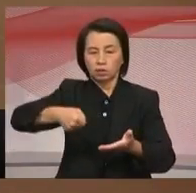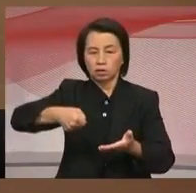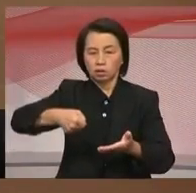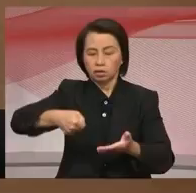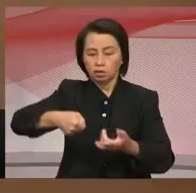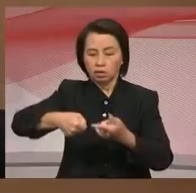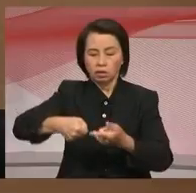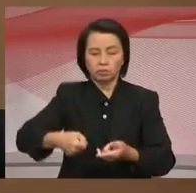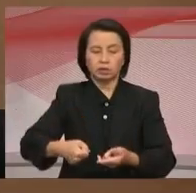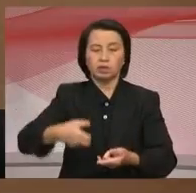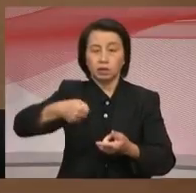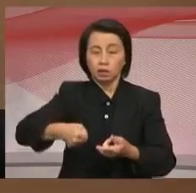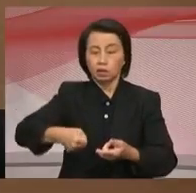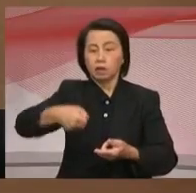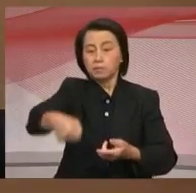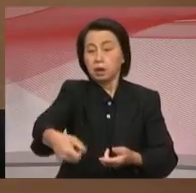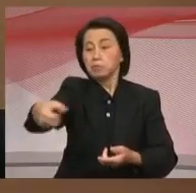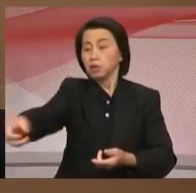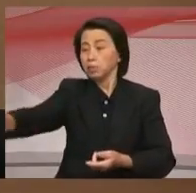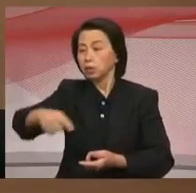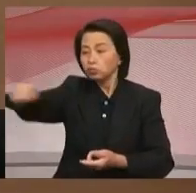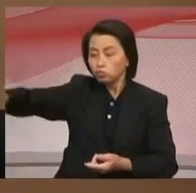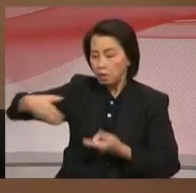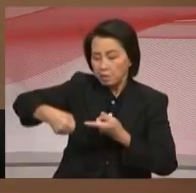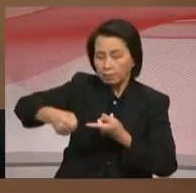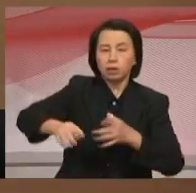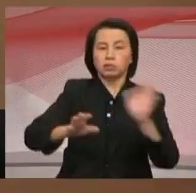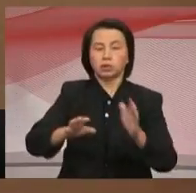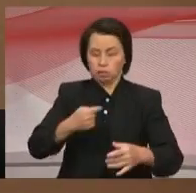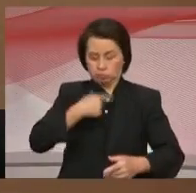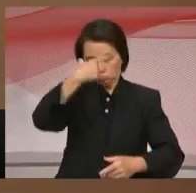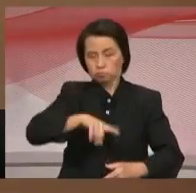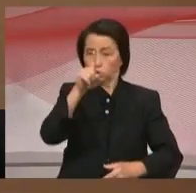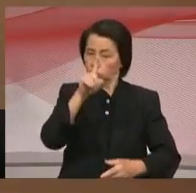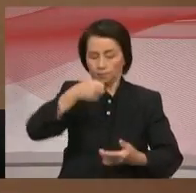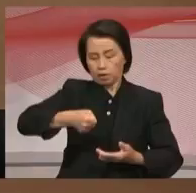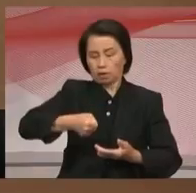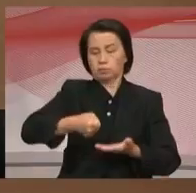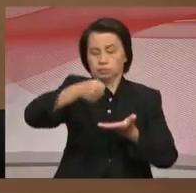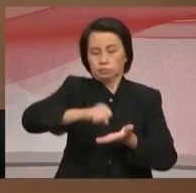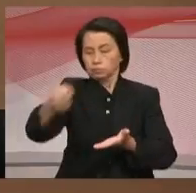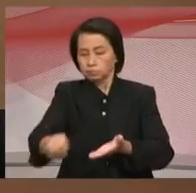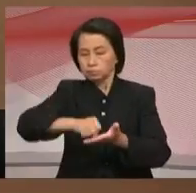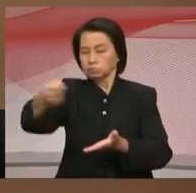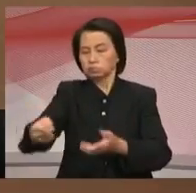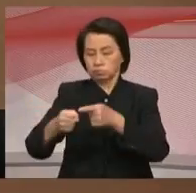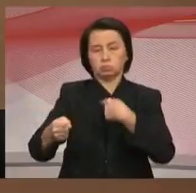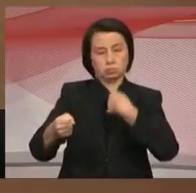oleh bergilir-gilir oleh ramai orang. Jadi pramu saji seorang yang boleh memasukkan. Atau